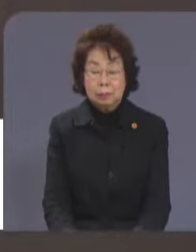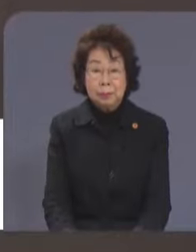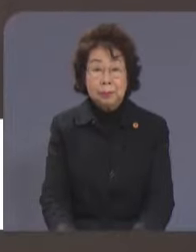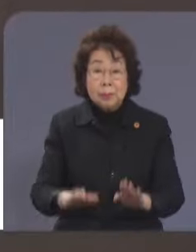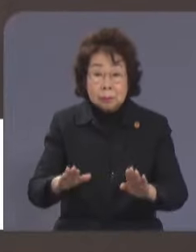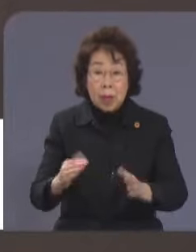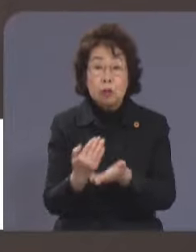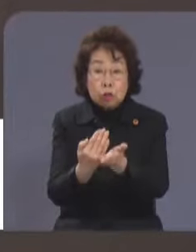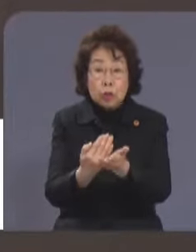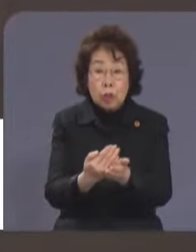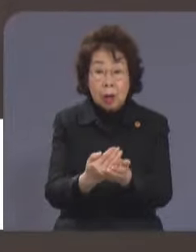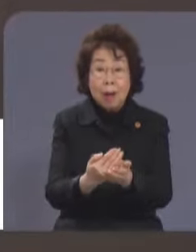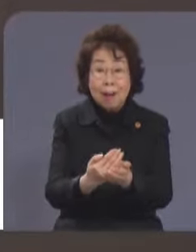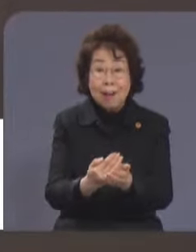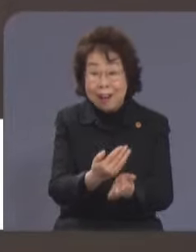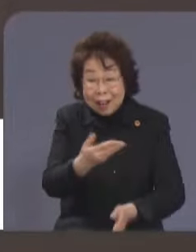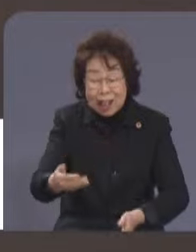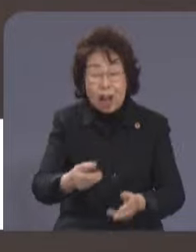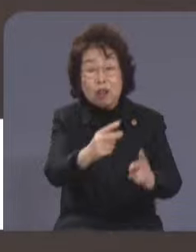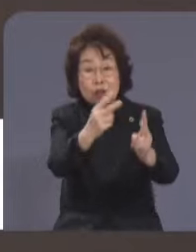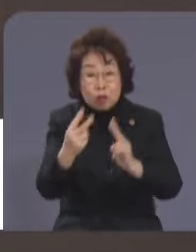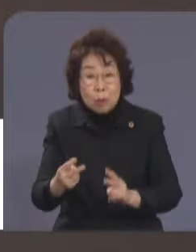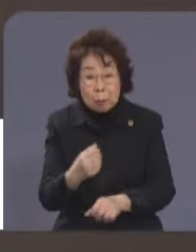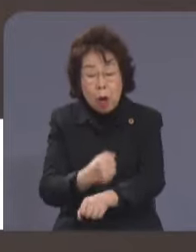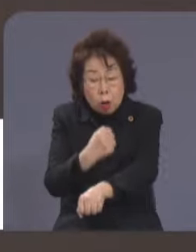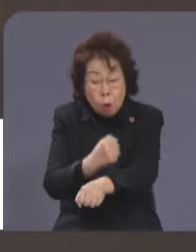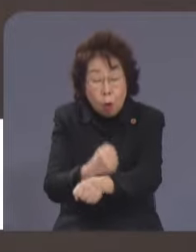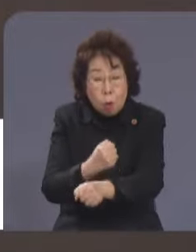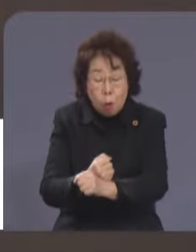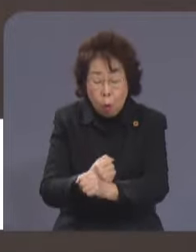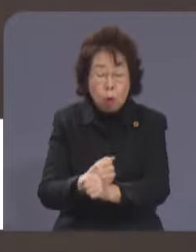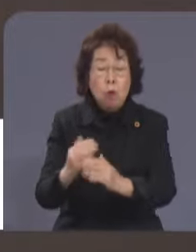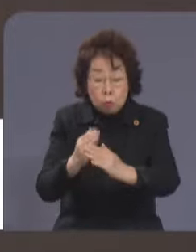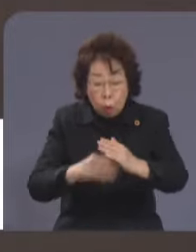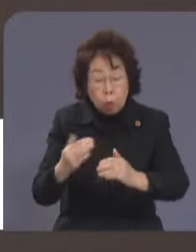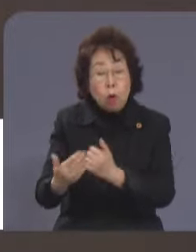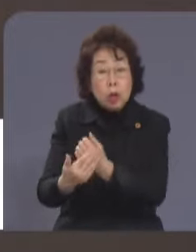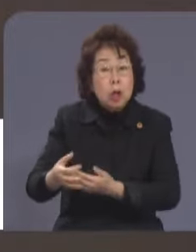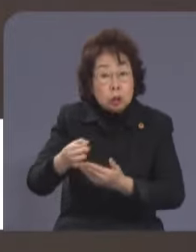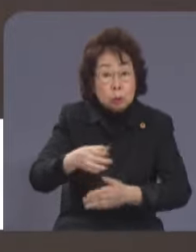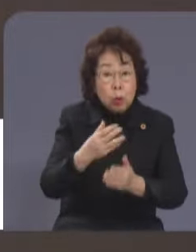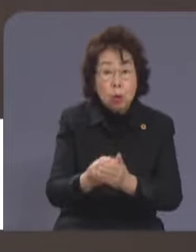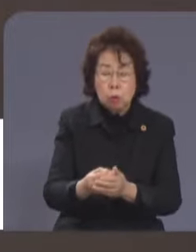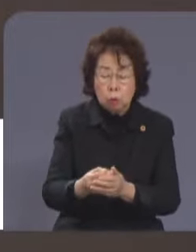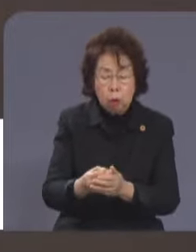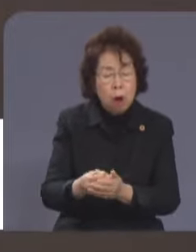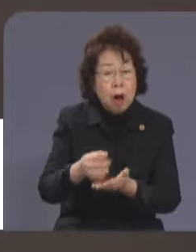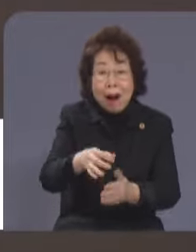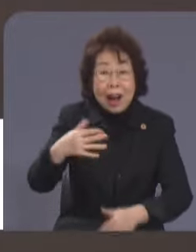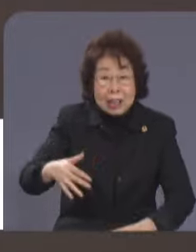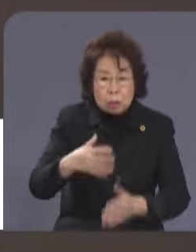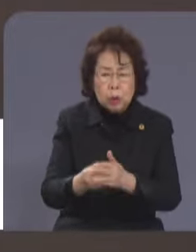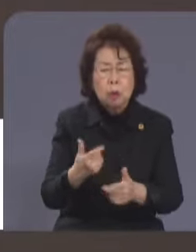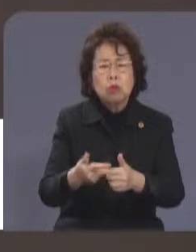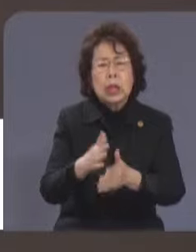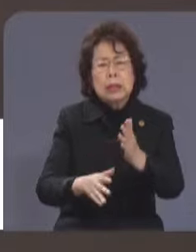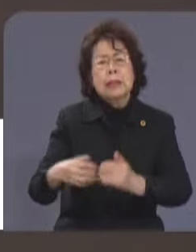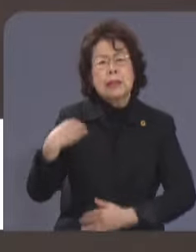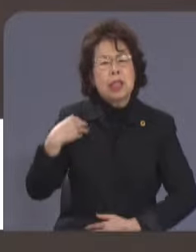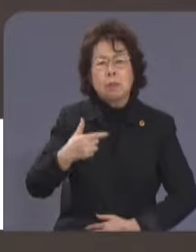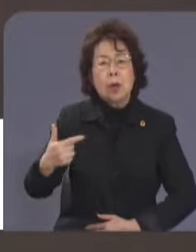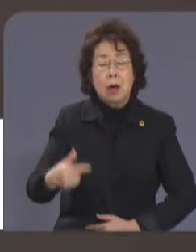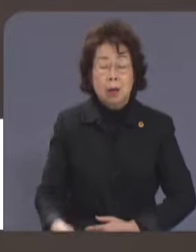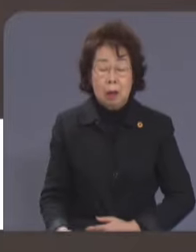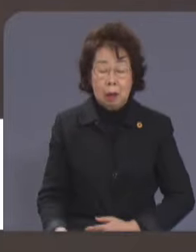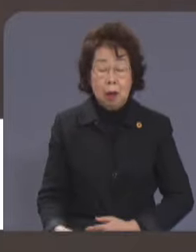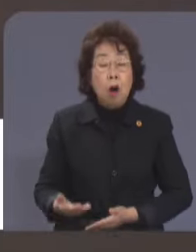이번 수영강 휴먼브리지 사업의 공공기여금 지급 거부 사태에는 부산시의 책임도 크다는 지적입니다.